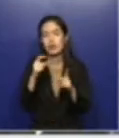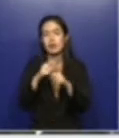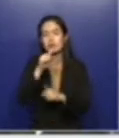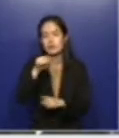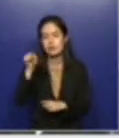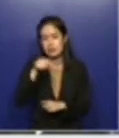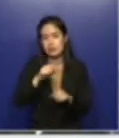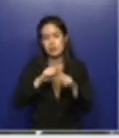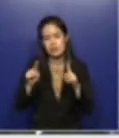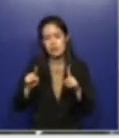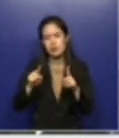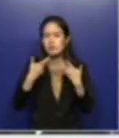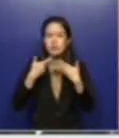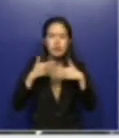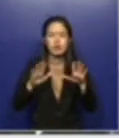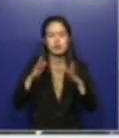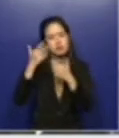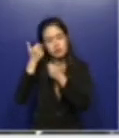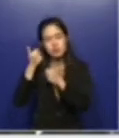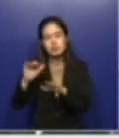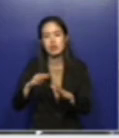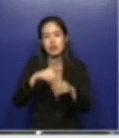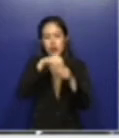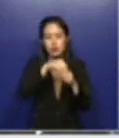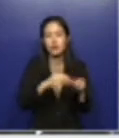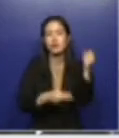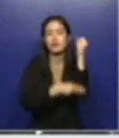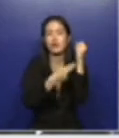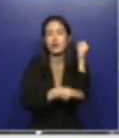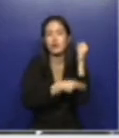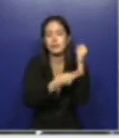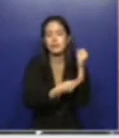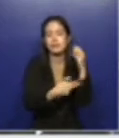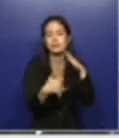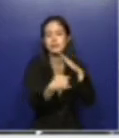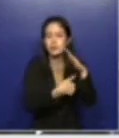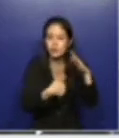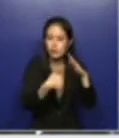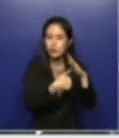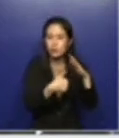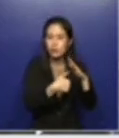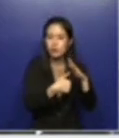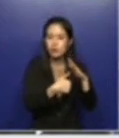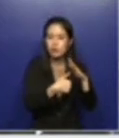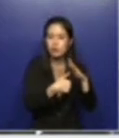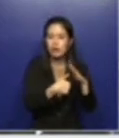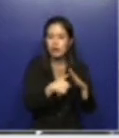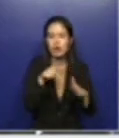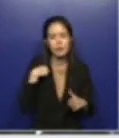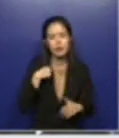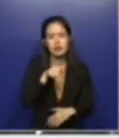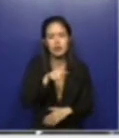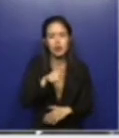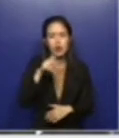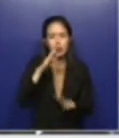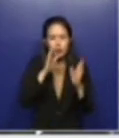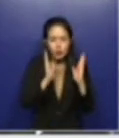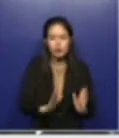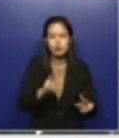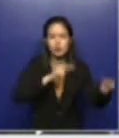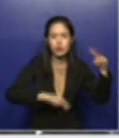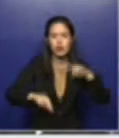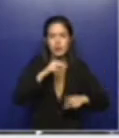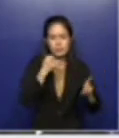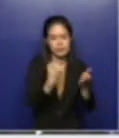อยู่โรงแรมอันนี้คือการตัดสินใจที่ผิดพลาดคลาดเคลื่อนอย่างยิ่งอย่าไปโทษเจ้าหน้าที่นะครับต้องโทษสบค.ต้องโ